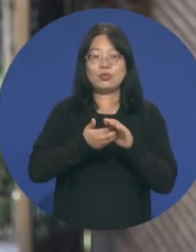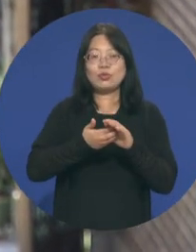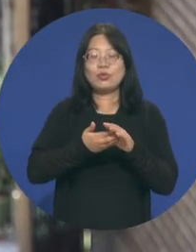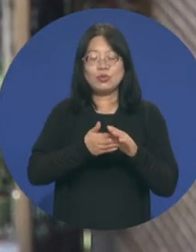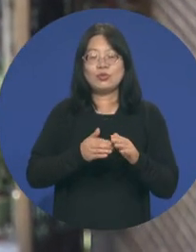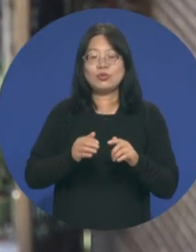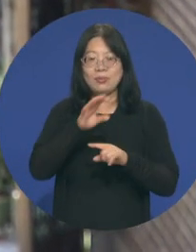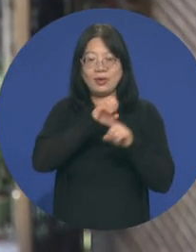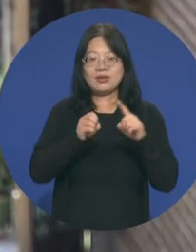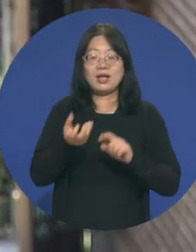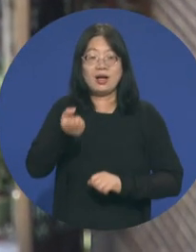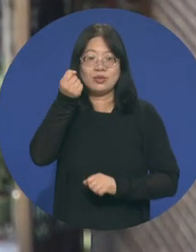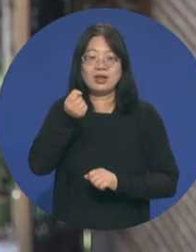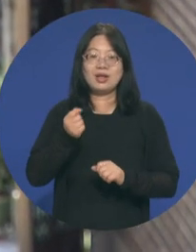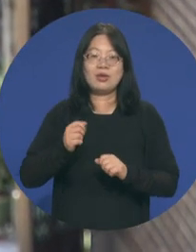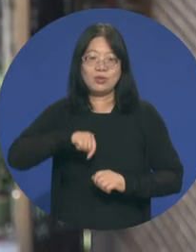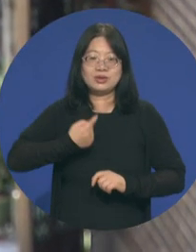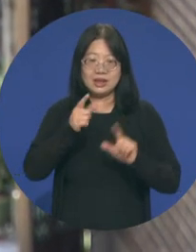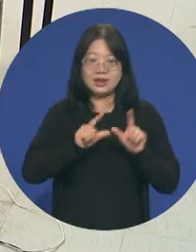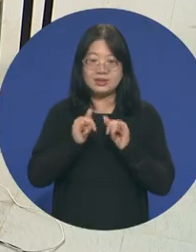가구는 어떤 어려움을 겪고 있을까요?